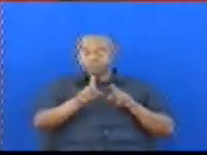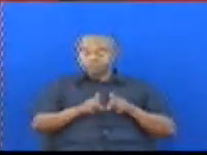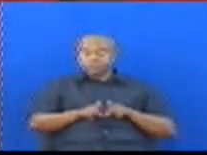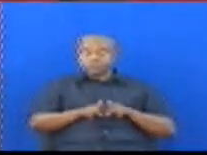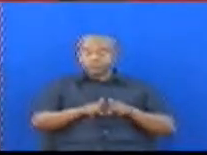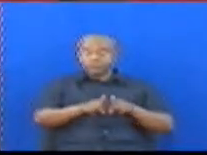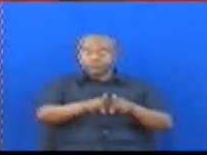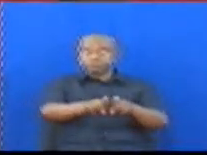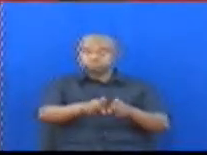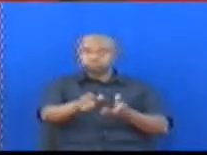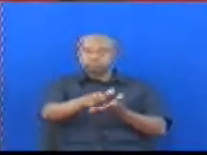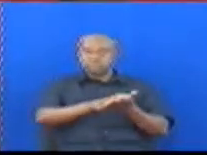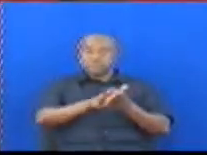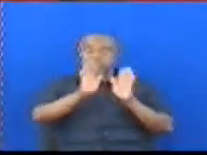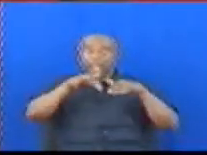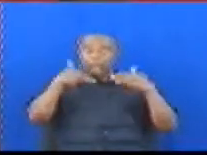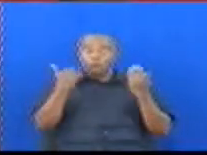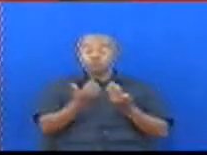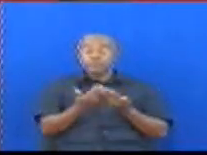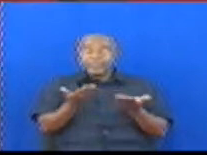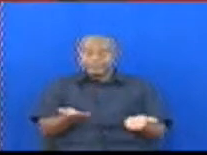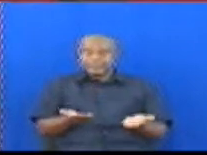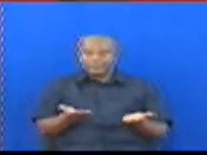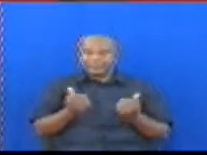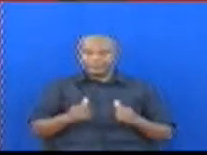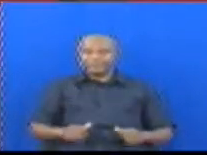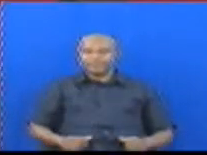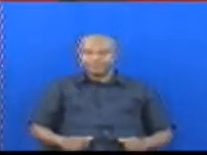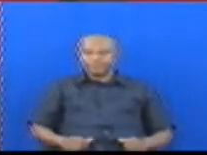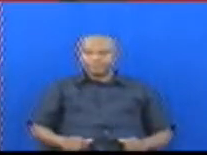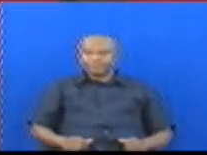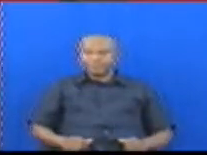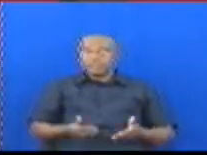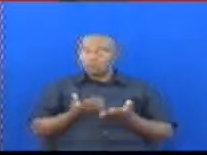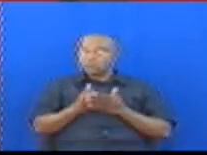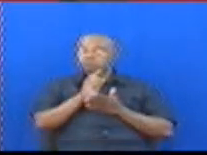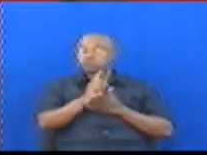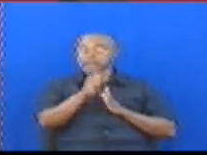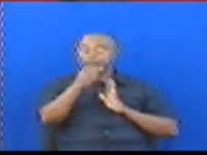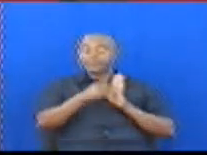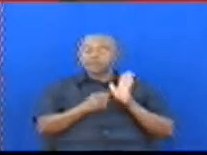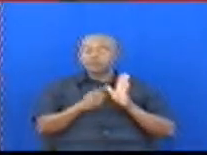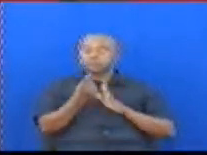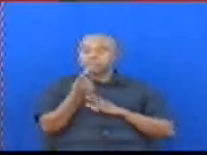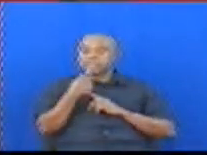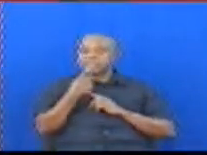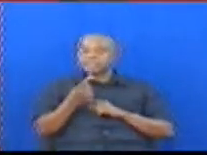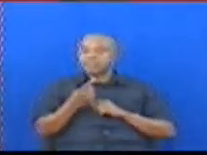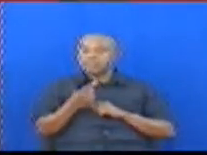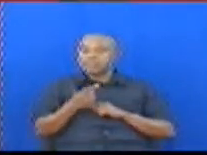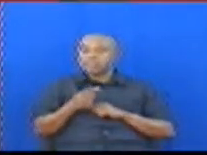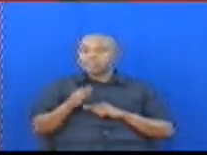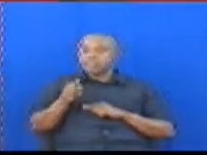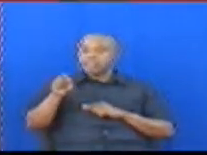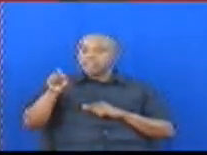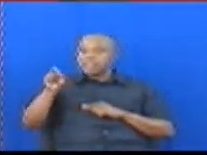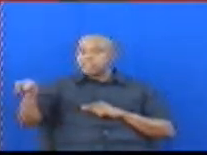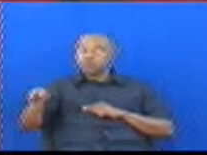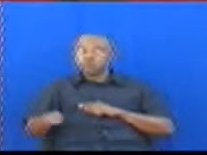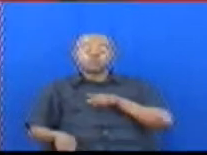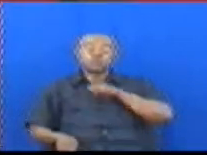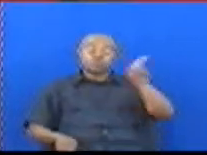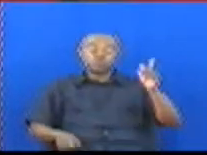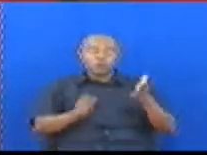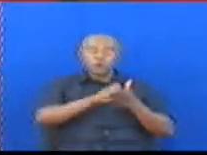misingi ya kidunia ya kisheria. Maana kuna principle moja inasema he who alleges must prove.